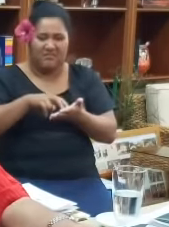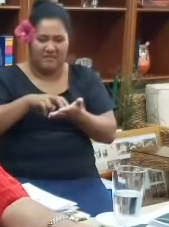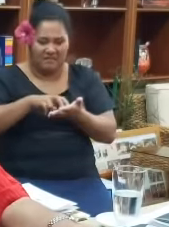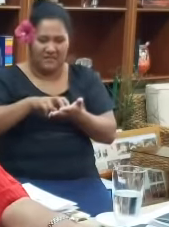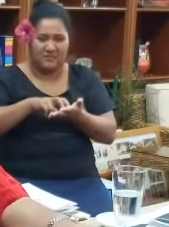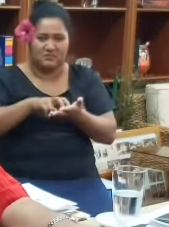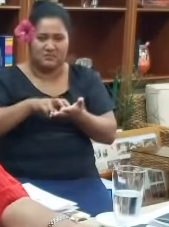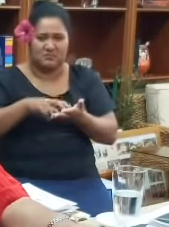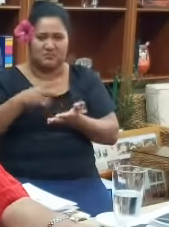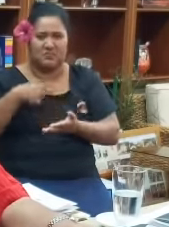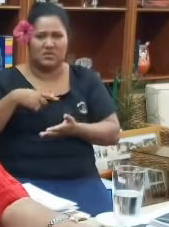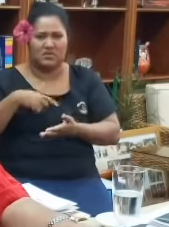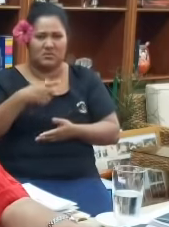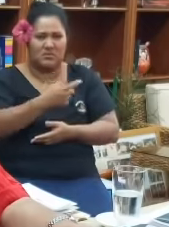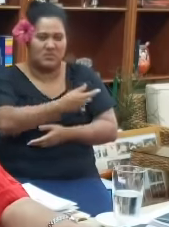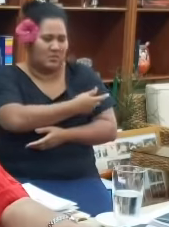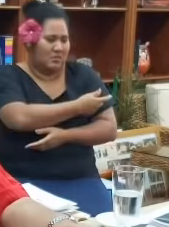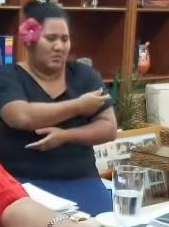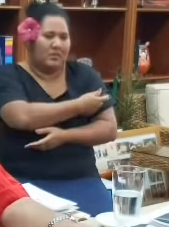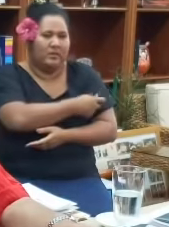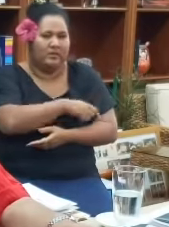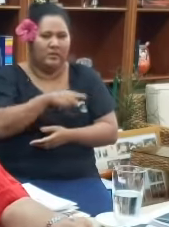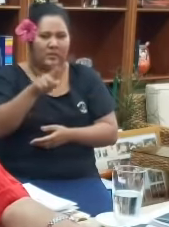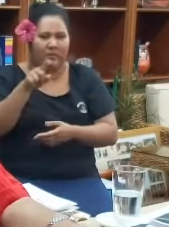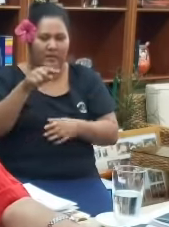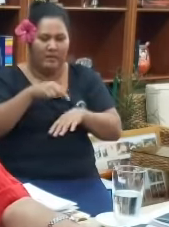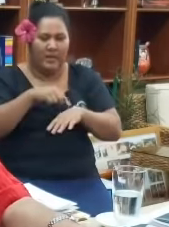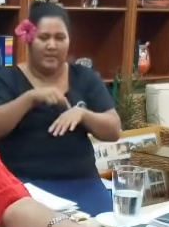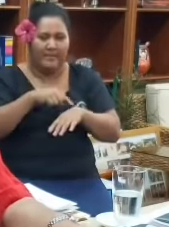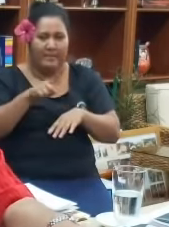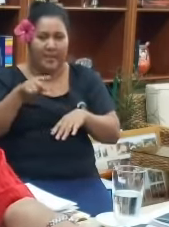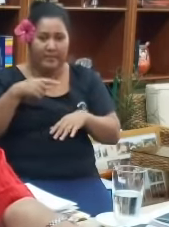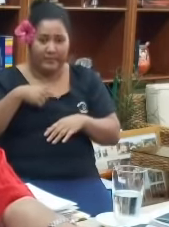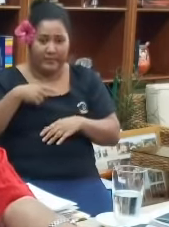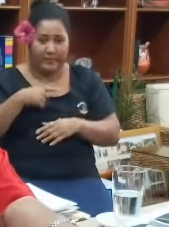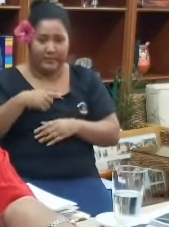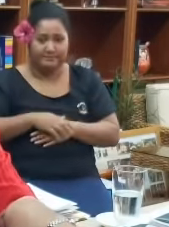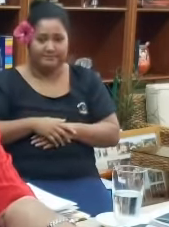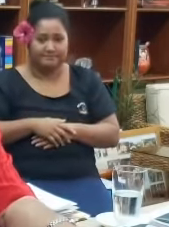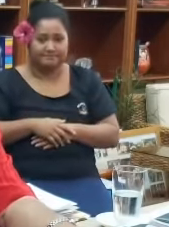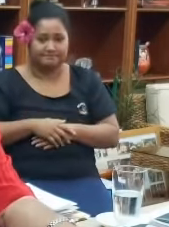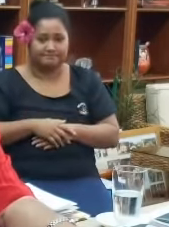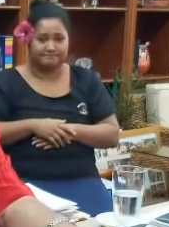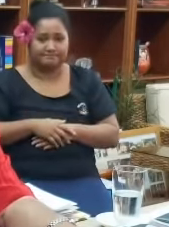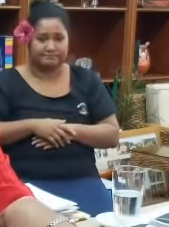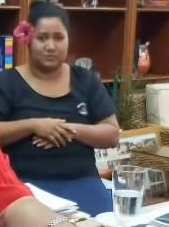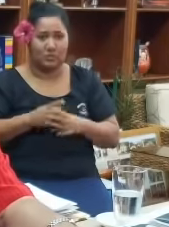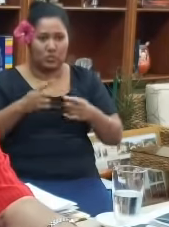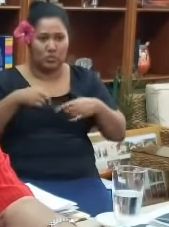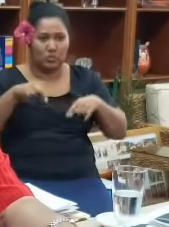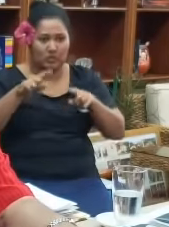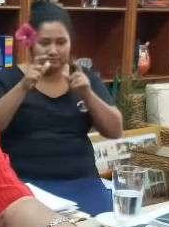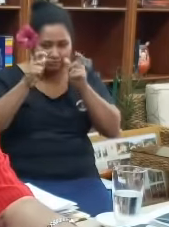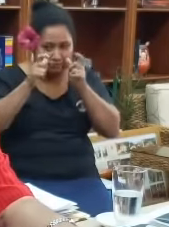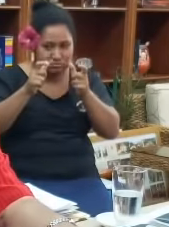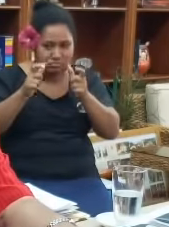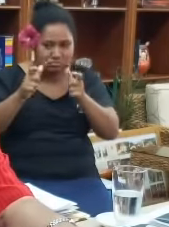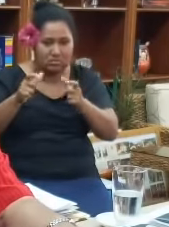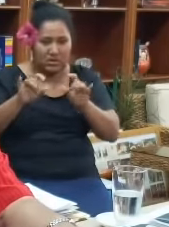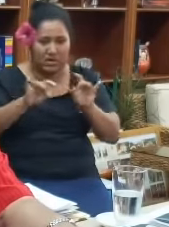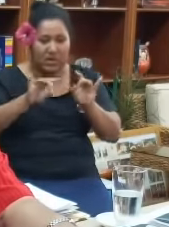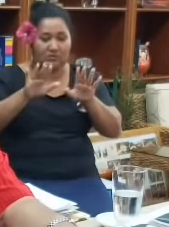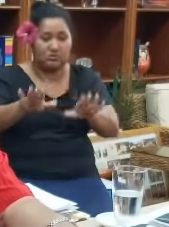Ya no tu yi na te ala la le e mo to fa te te ya australia mo si la mo